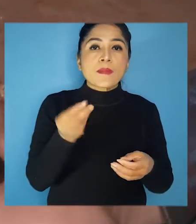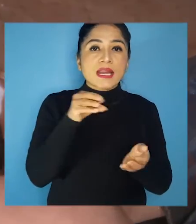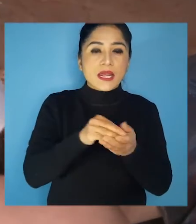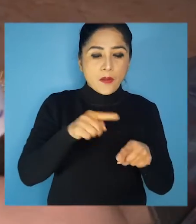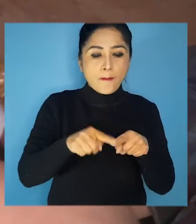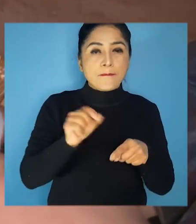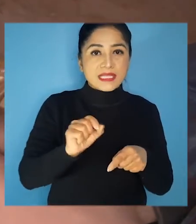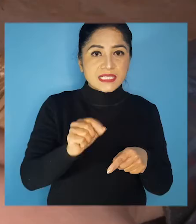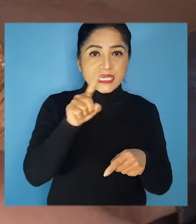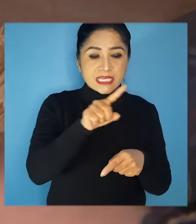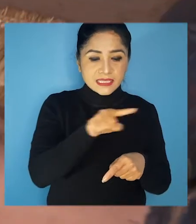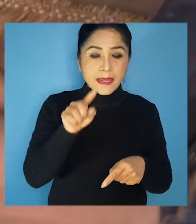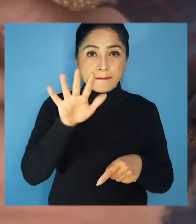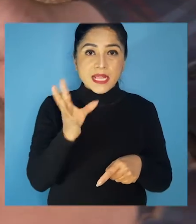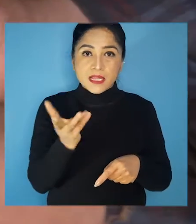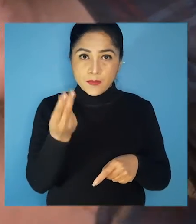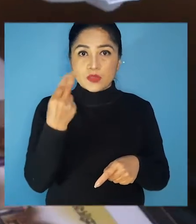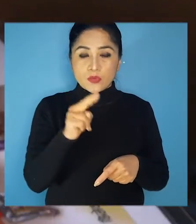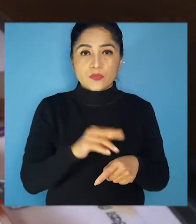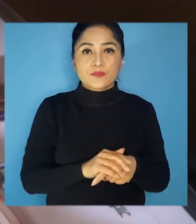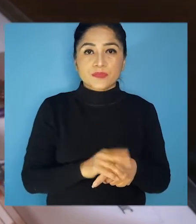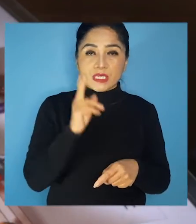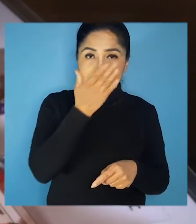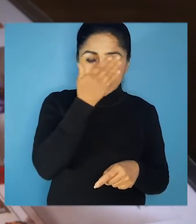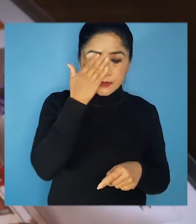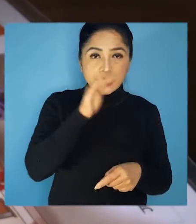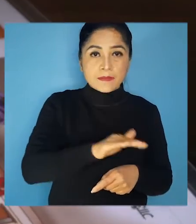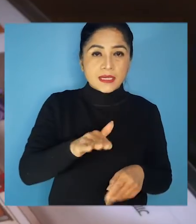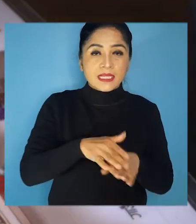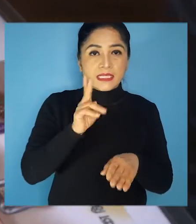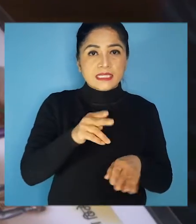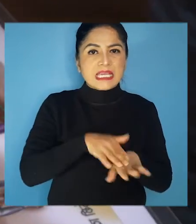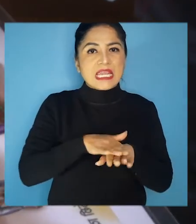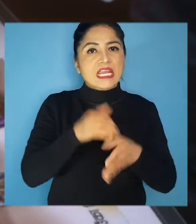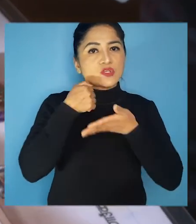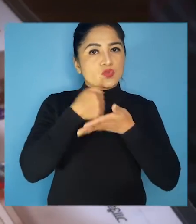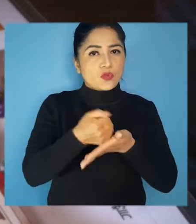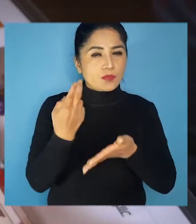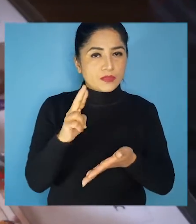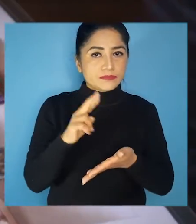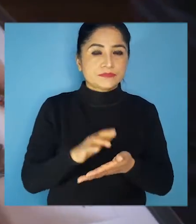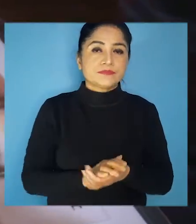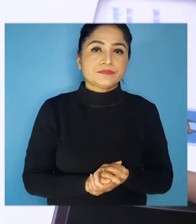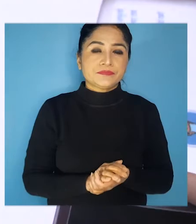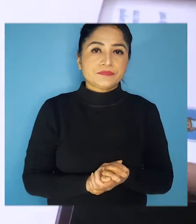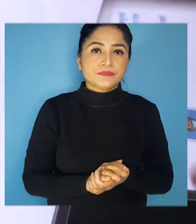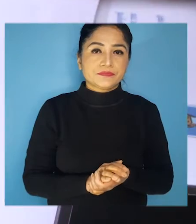पेन्सिल, एकदेखि 5 नम्बर थियो, दृष्टिबिन बालकलाई त्यसले निकै नै सजिलो बनायो।